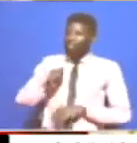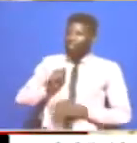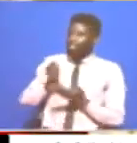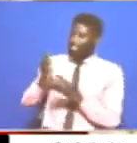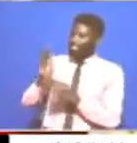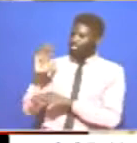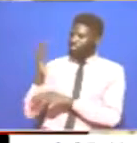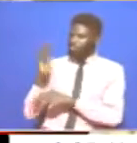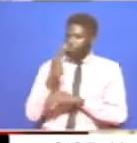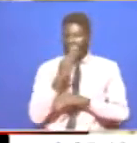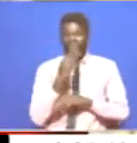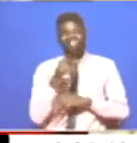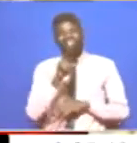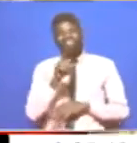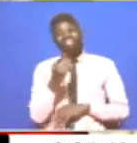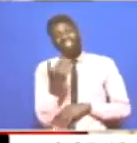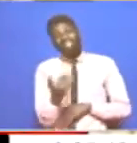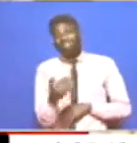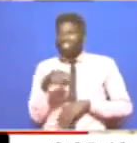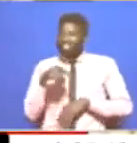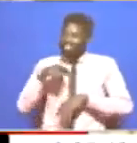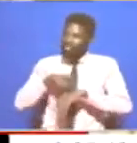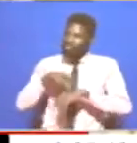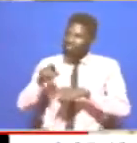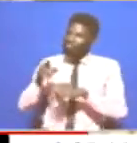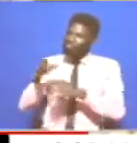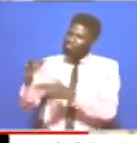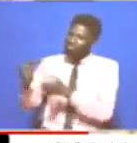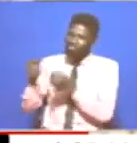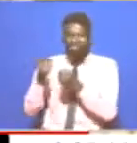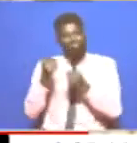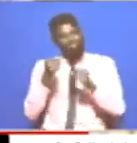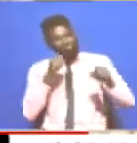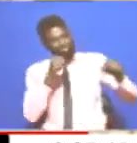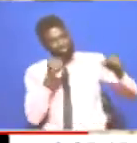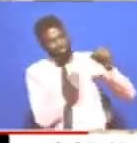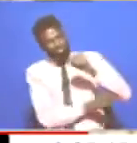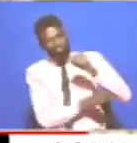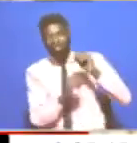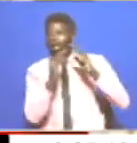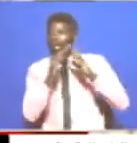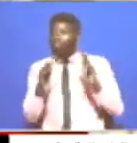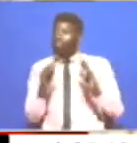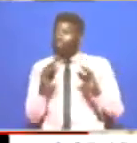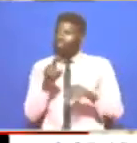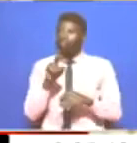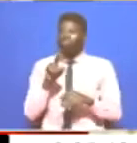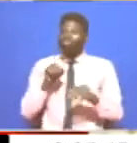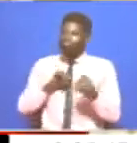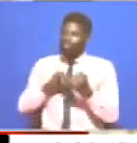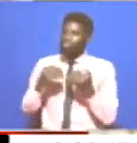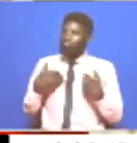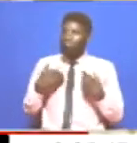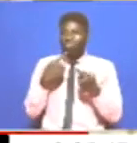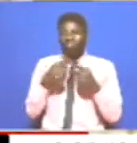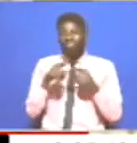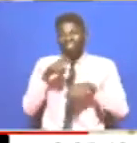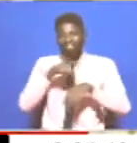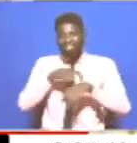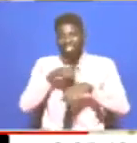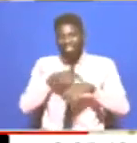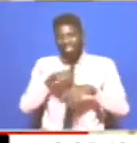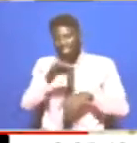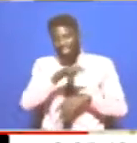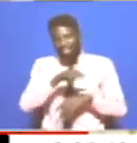mtoto. Akambeba akiwa mtoto hivi hivi akaja kaweka kwa nyumba yake. Alikuwa ni wake peke yake, lakini ilipofikia mambo ya uzazi ikawa hiyo